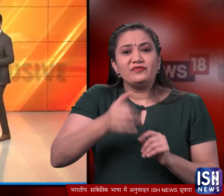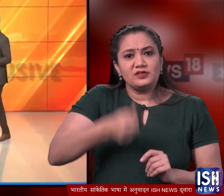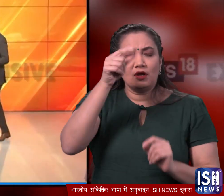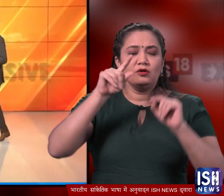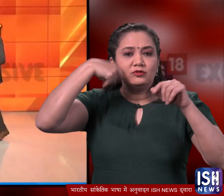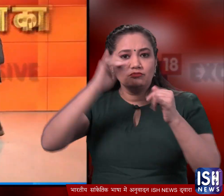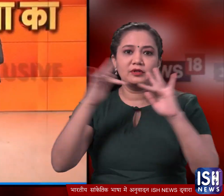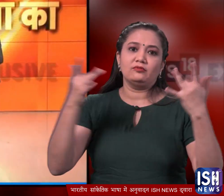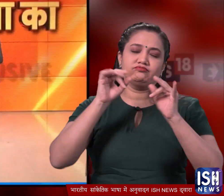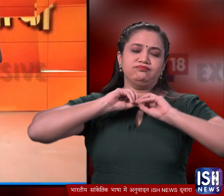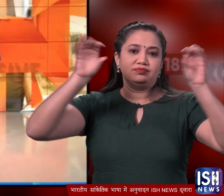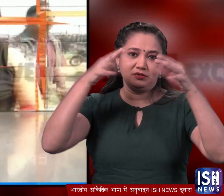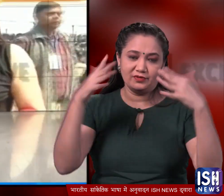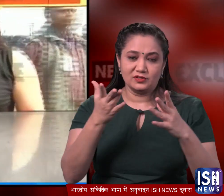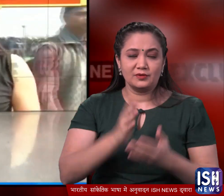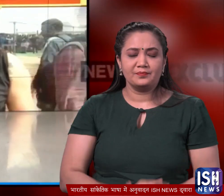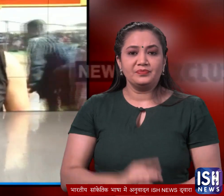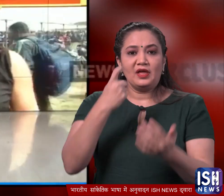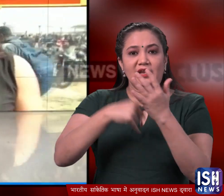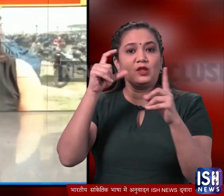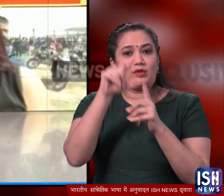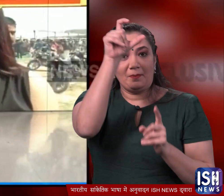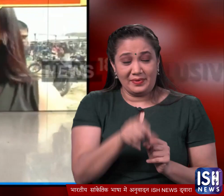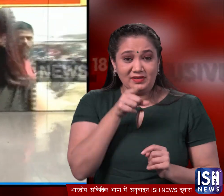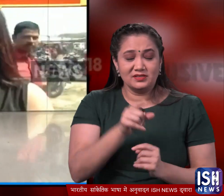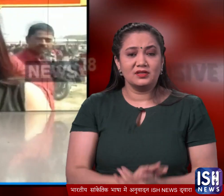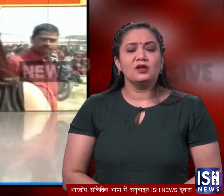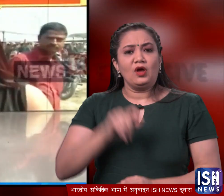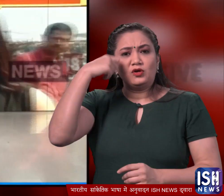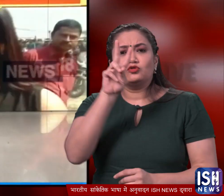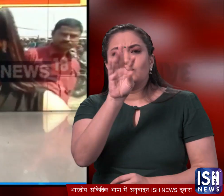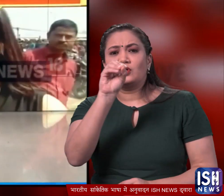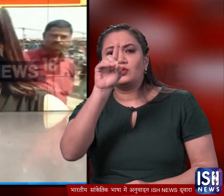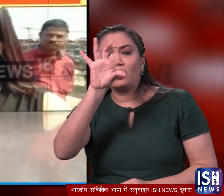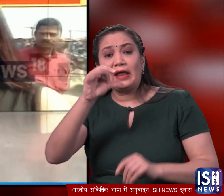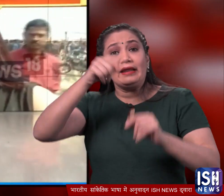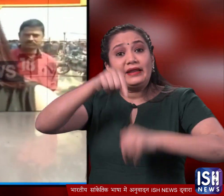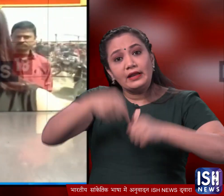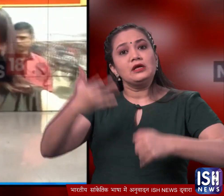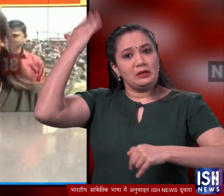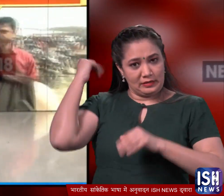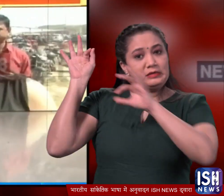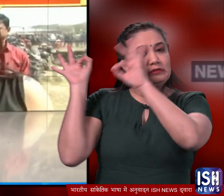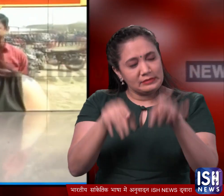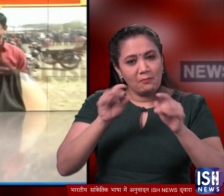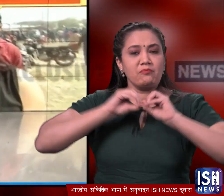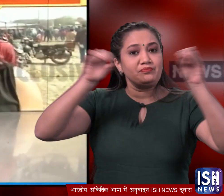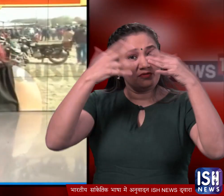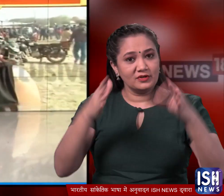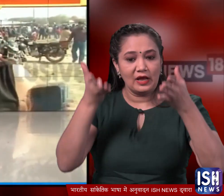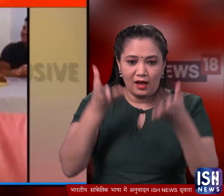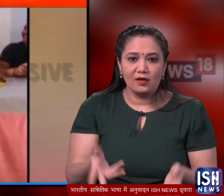महिला अधिकारी की तस्वीरें इंटरनेट पर वायरल हो गई। रीना द्विवेदी नाम की इस अधिकारी की तस्वीरें 2019 के चुनाव में भी खूब वायरल हुई